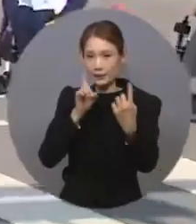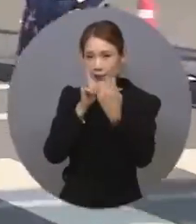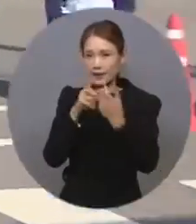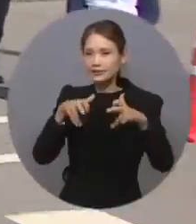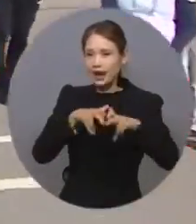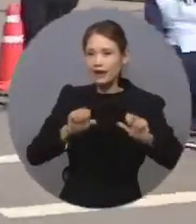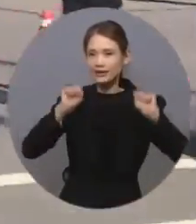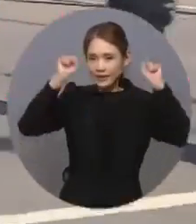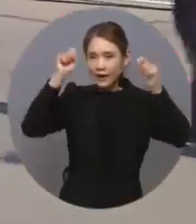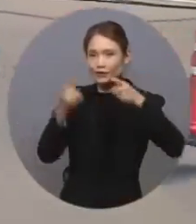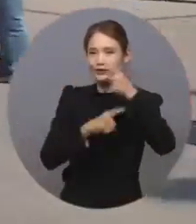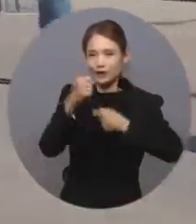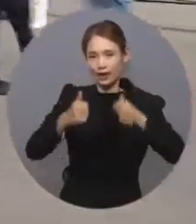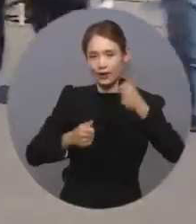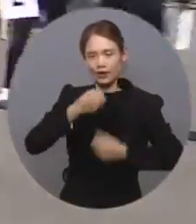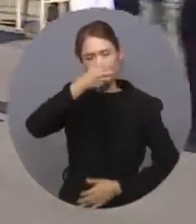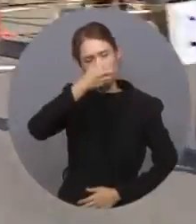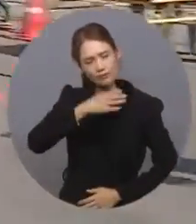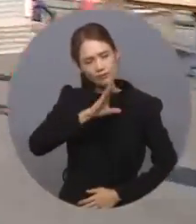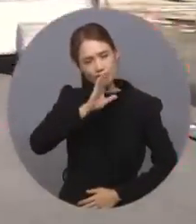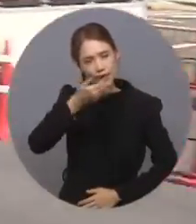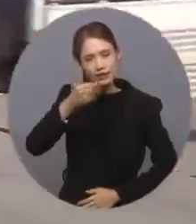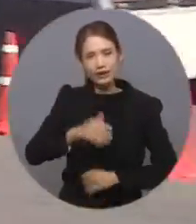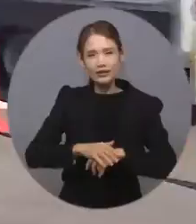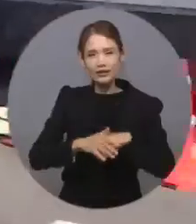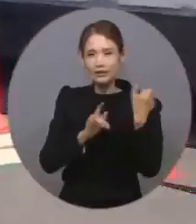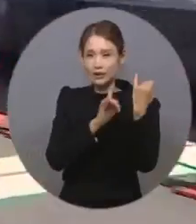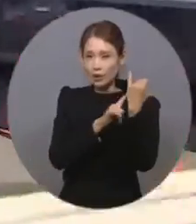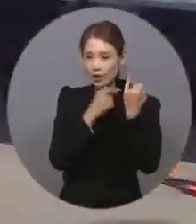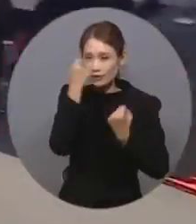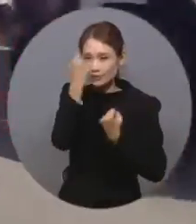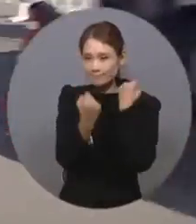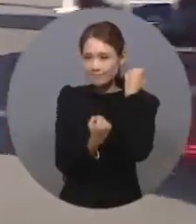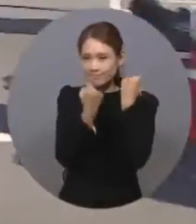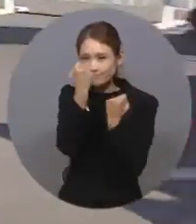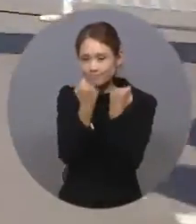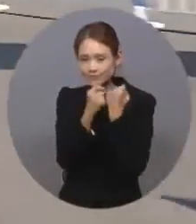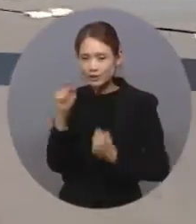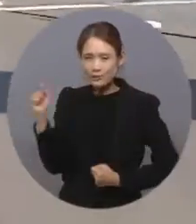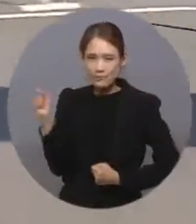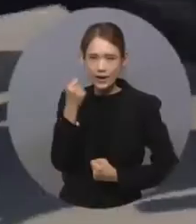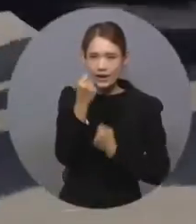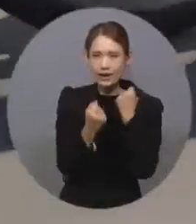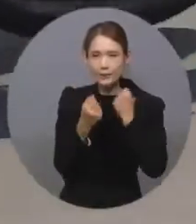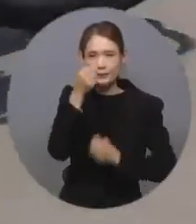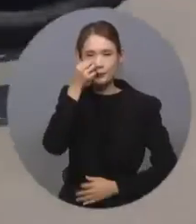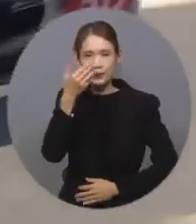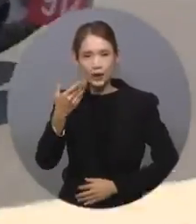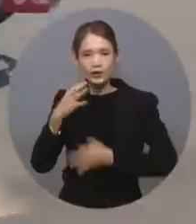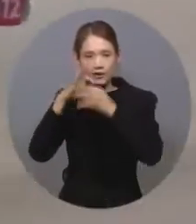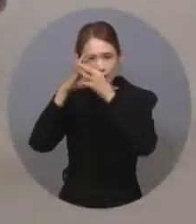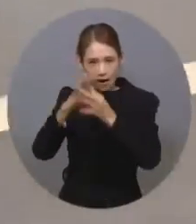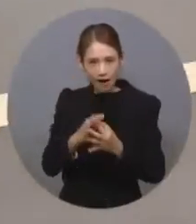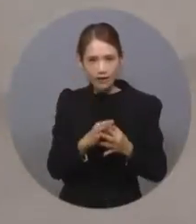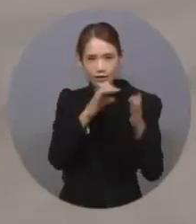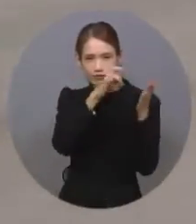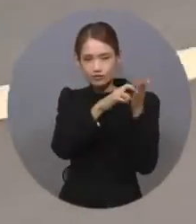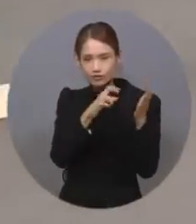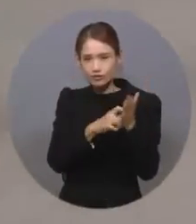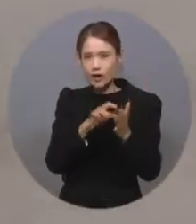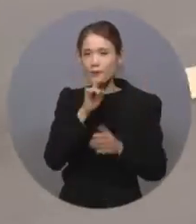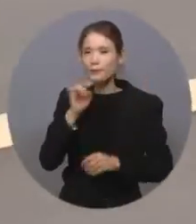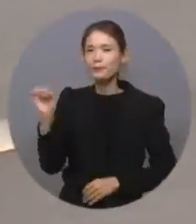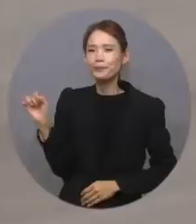힘든 순간도 있었으나 이드 선수의 사이클은 계속해서 빠른 속도를 선보이며 기록을 줄여 갖습니다